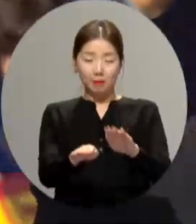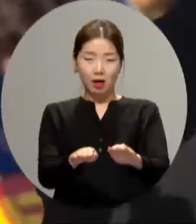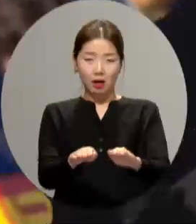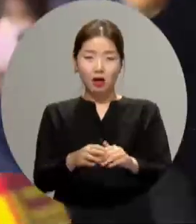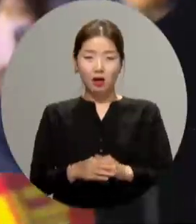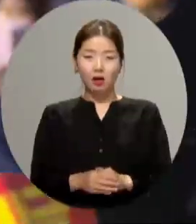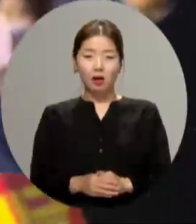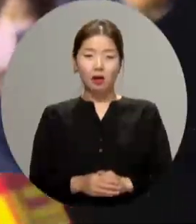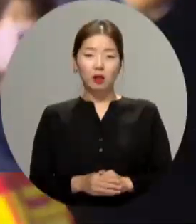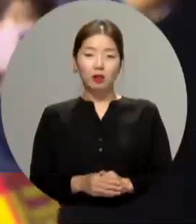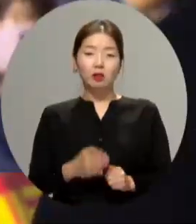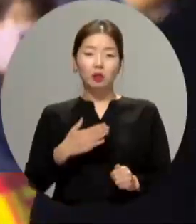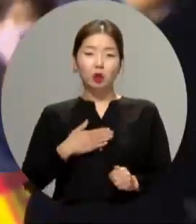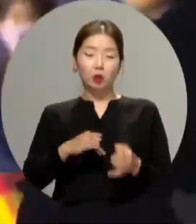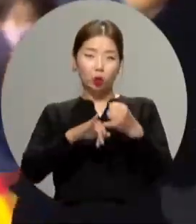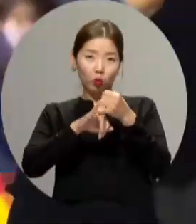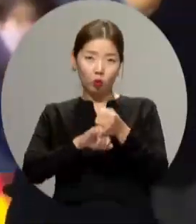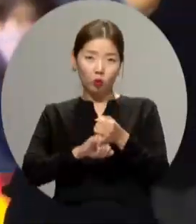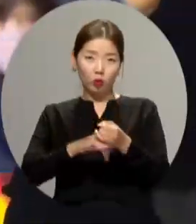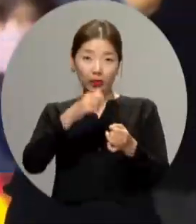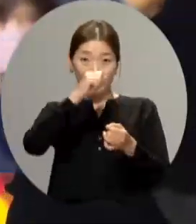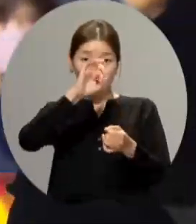이겨내서 저는 반드시